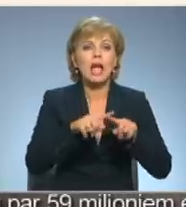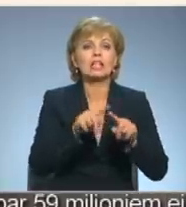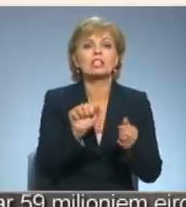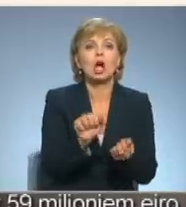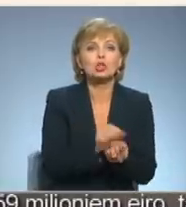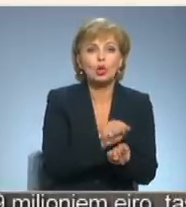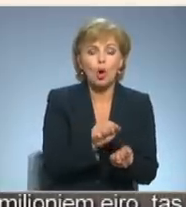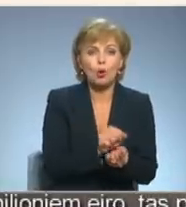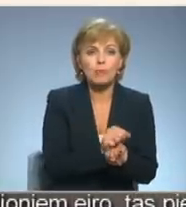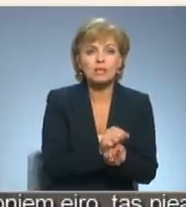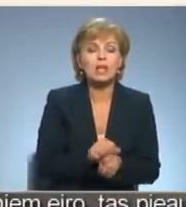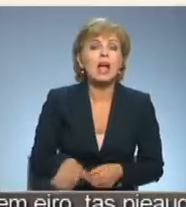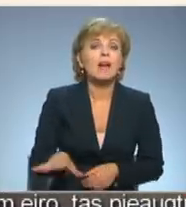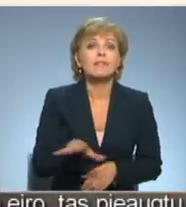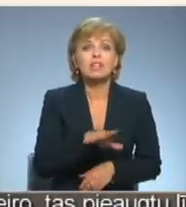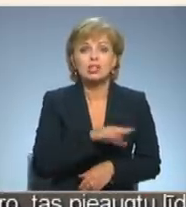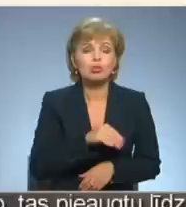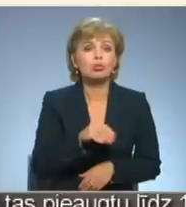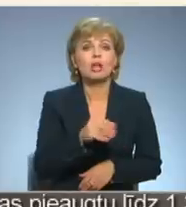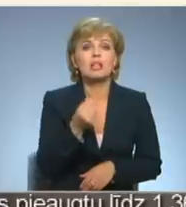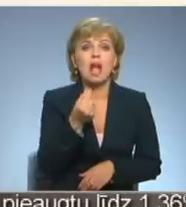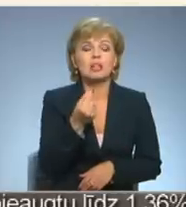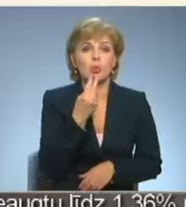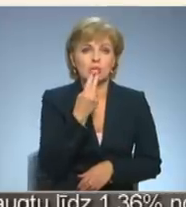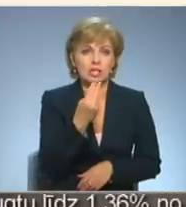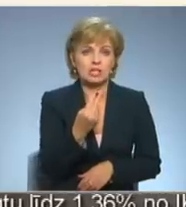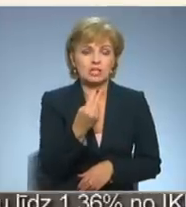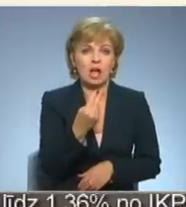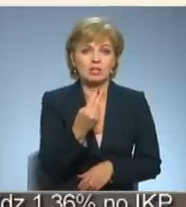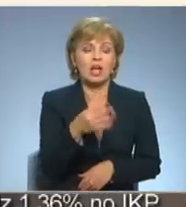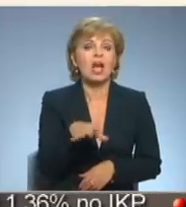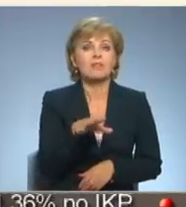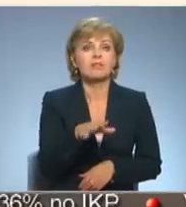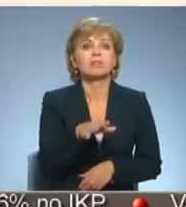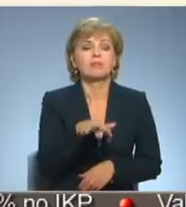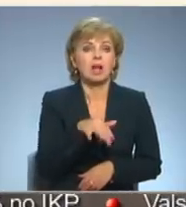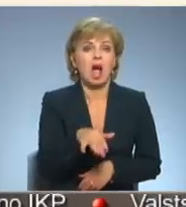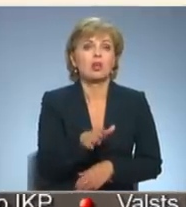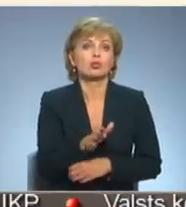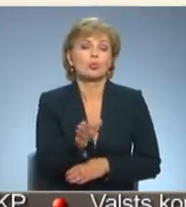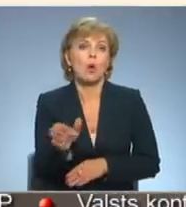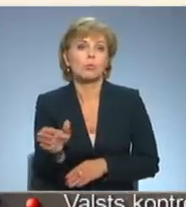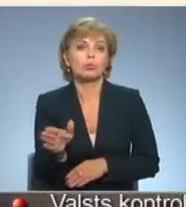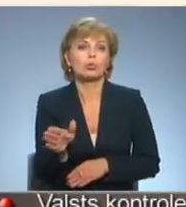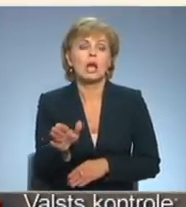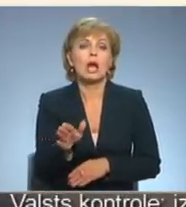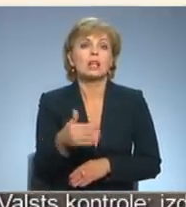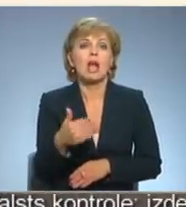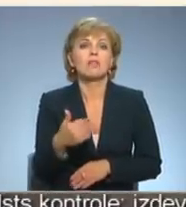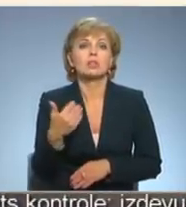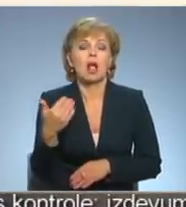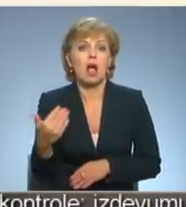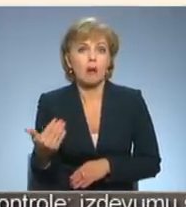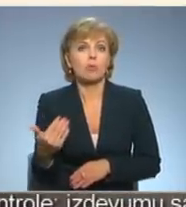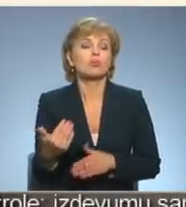dokumentācijas. Nu, visur nedaudz izskatās, viss ir gājis tieši uz šo pusi. Nevis uz labā pusi, bet uz